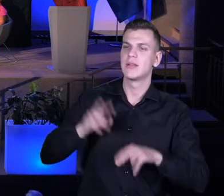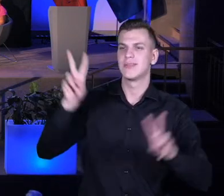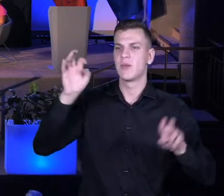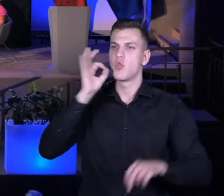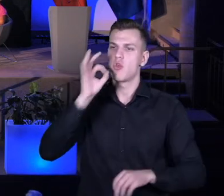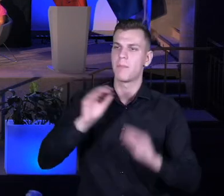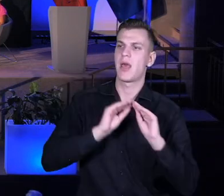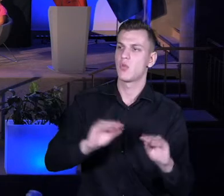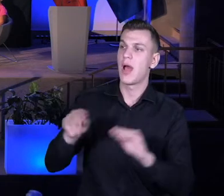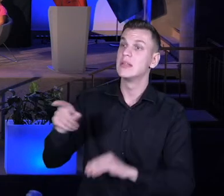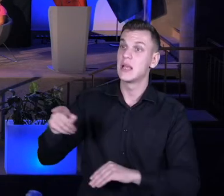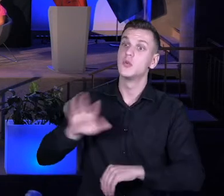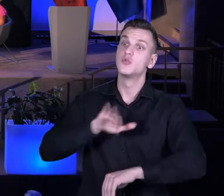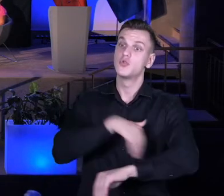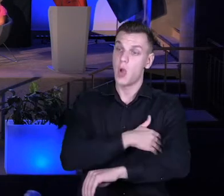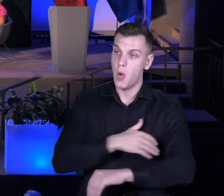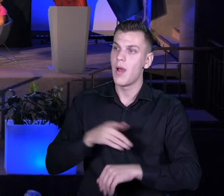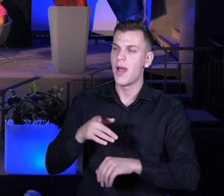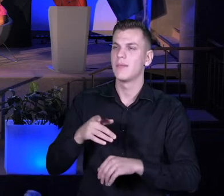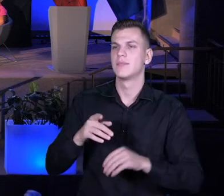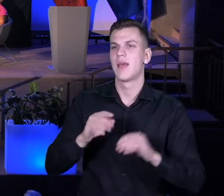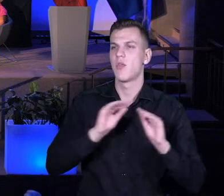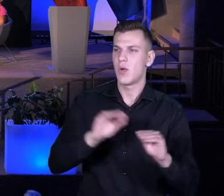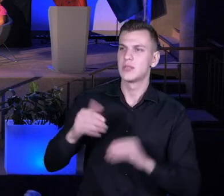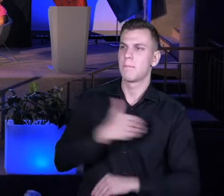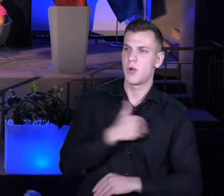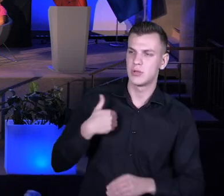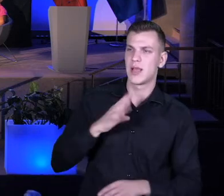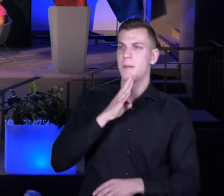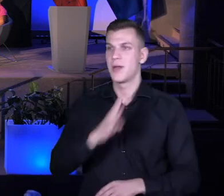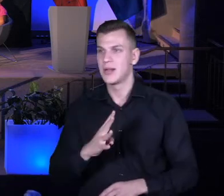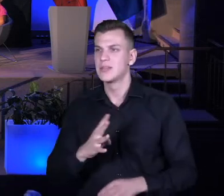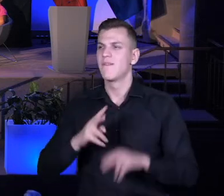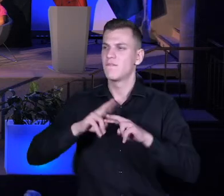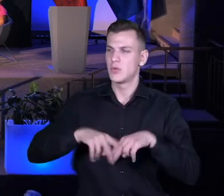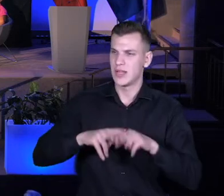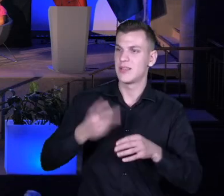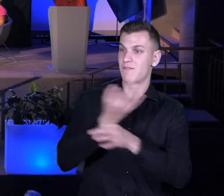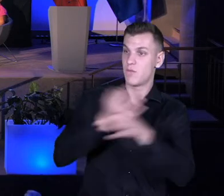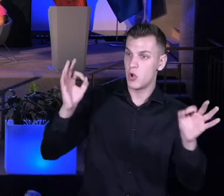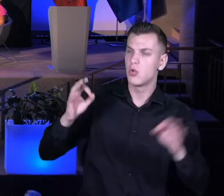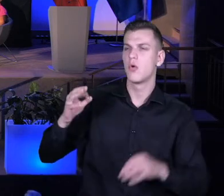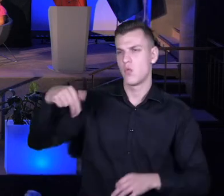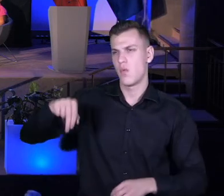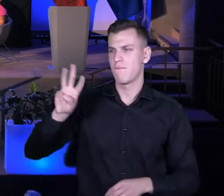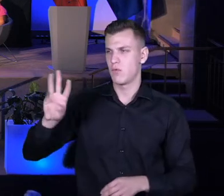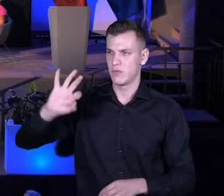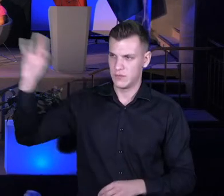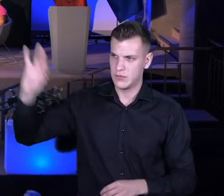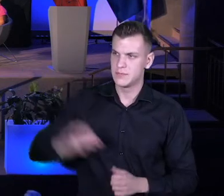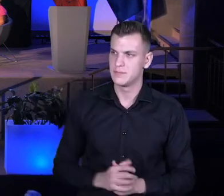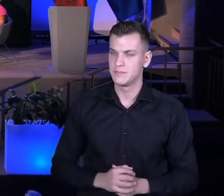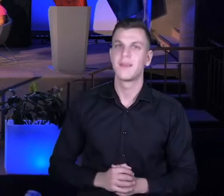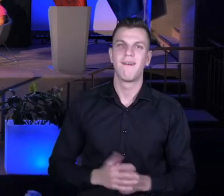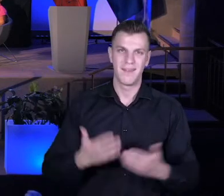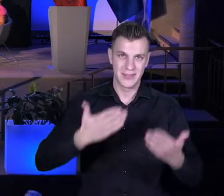która prowadzi Szkołę Edukacji Polsko-Amerykańskiej Fundacji Wolności Uniwersytetu Warszawskiego.